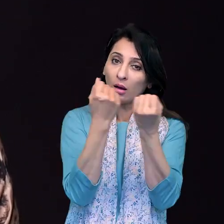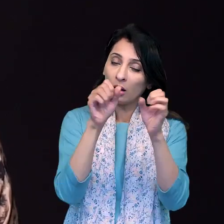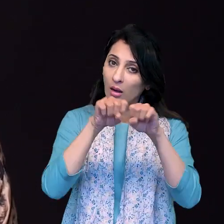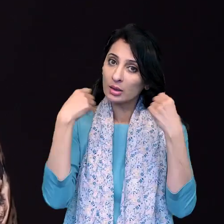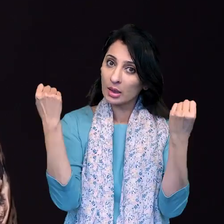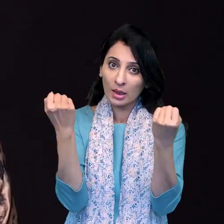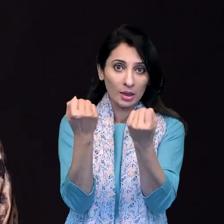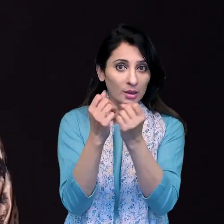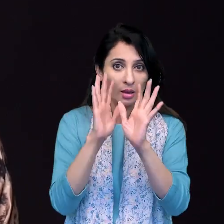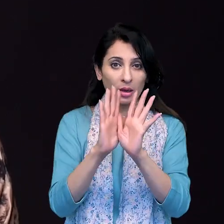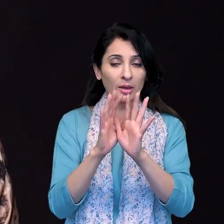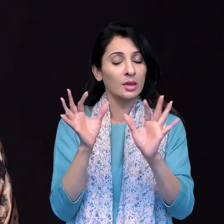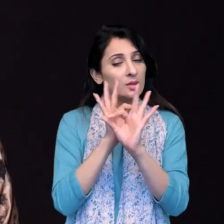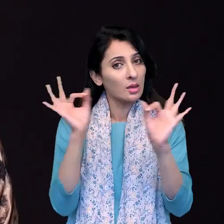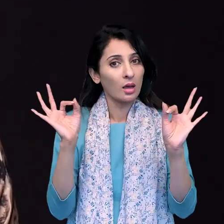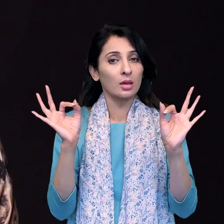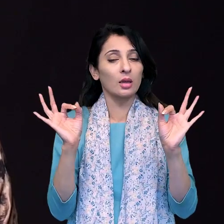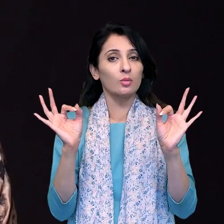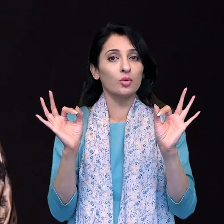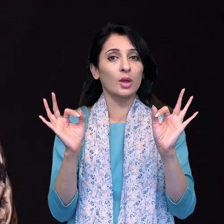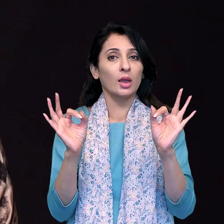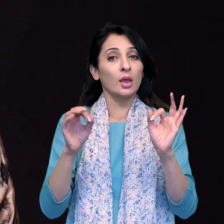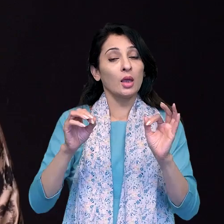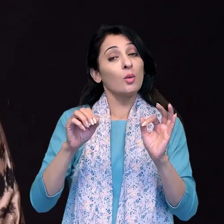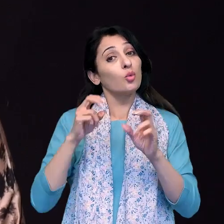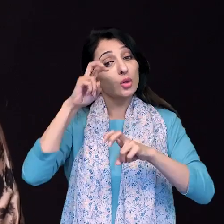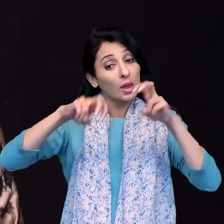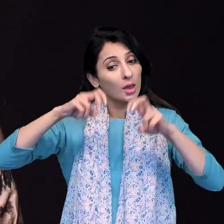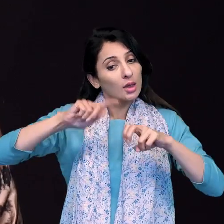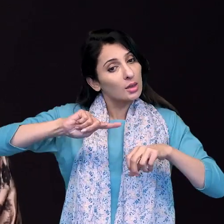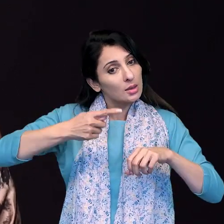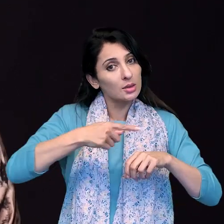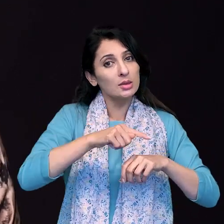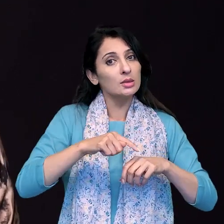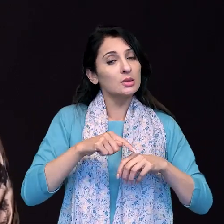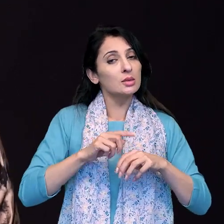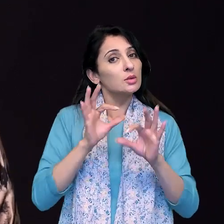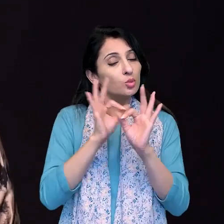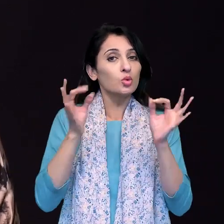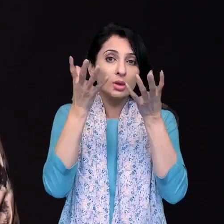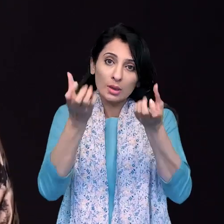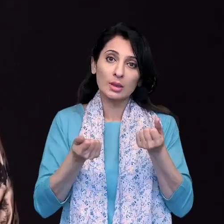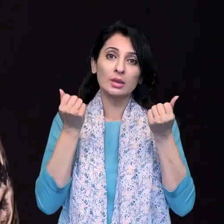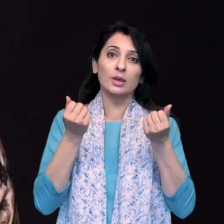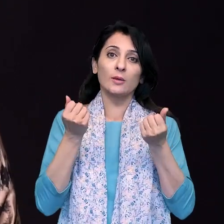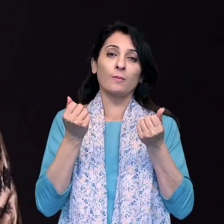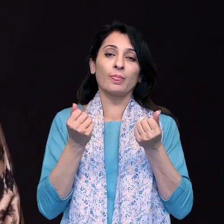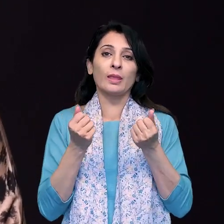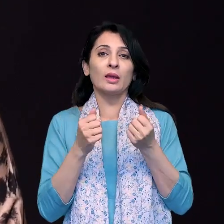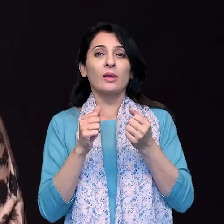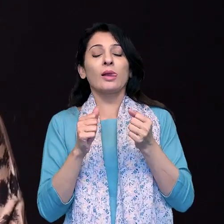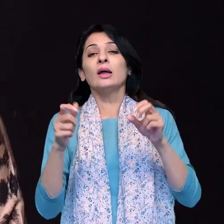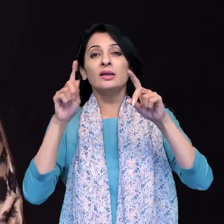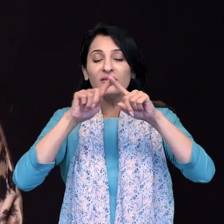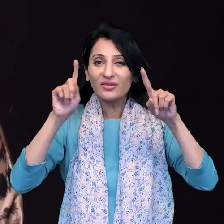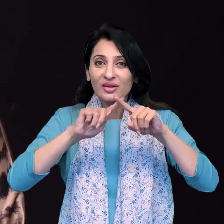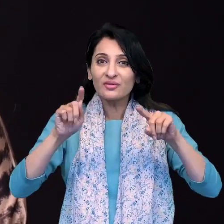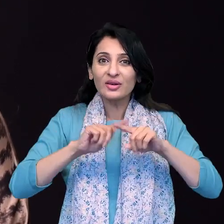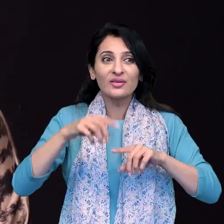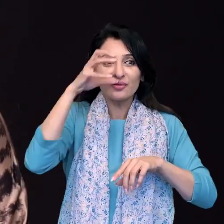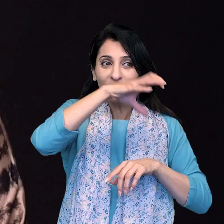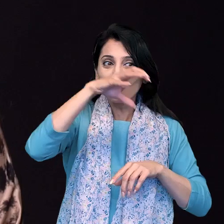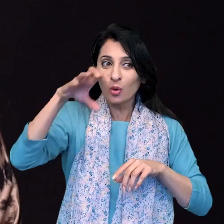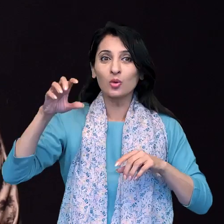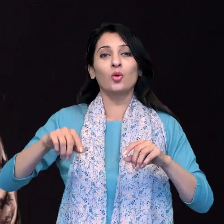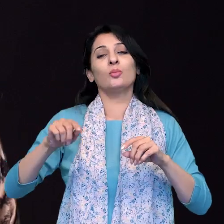गया, यूनिसेफ एंड सो ऑन एंड सो फोर्थ, सब रिसर्च करते हैं, मुख्तलिफ मुल्कों पर रिसर्च करते हैं, उनके कंज्यूमर्स पर रिसर्च करते